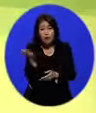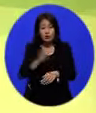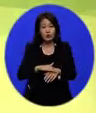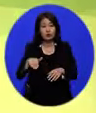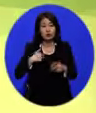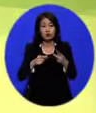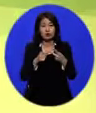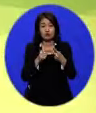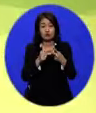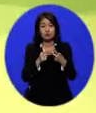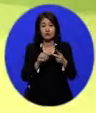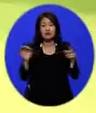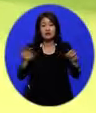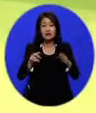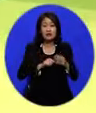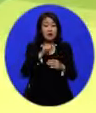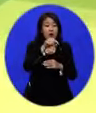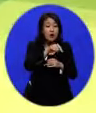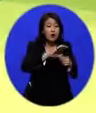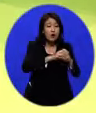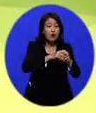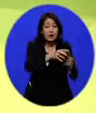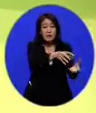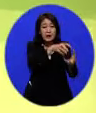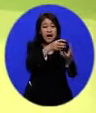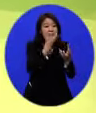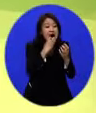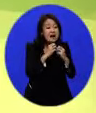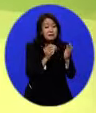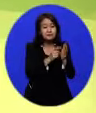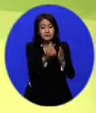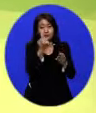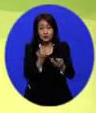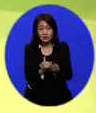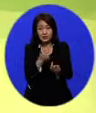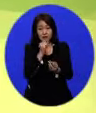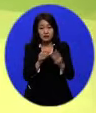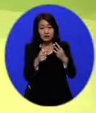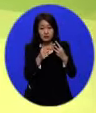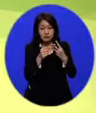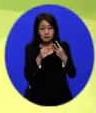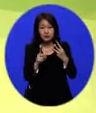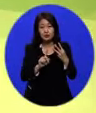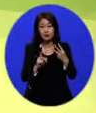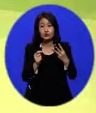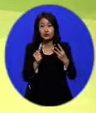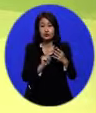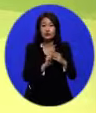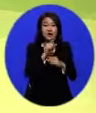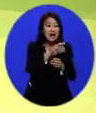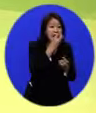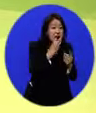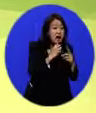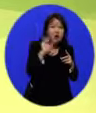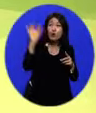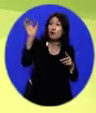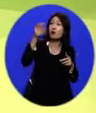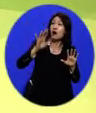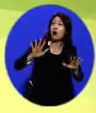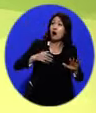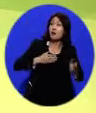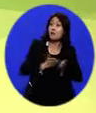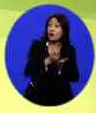두 번째 부류는 잠깐 내려가서 과일만 호로록 까먹고 올라와요. 세 번째 부류는 좀 더 따먹다가 순풍이 부니까